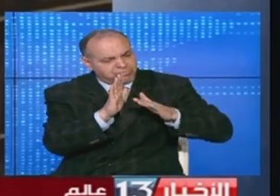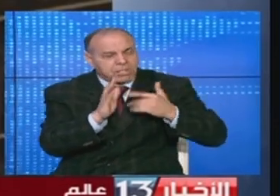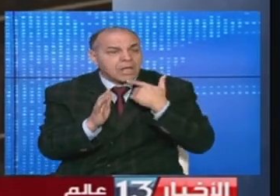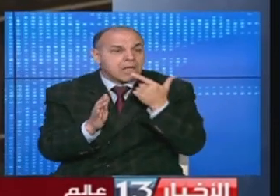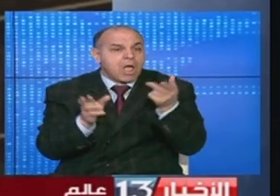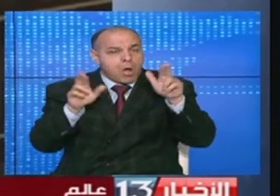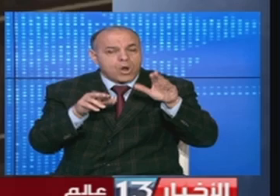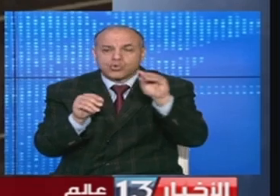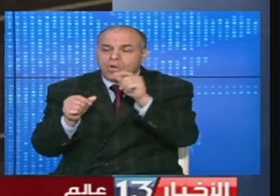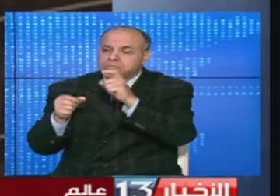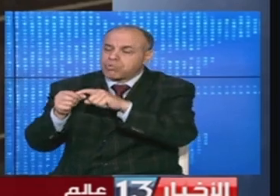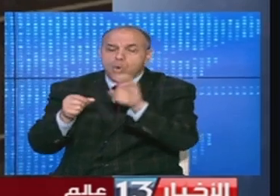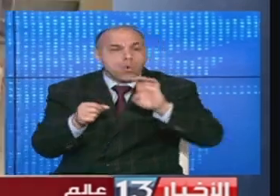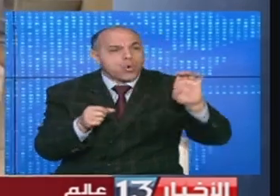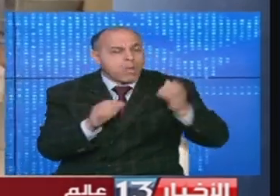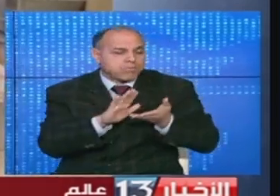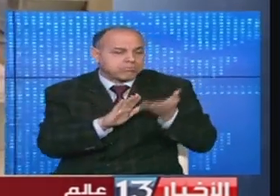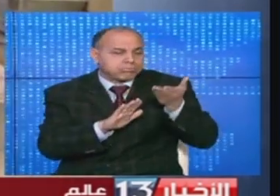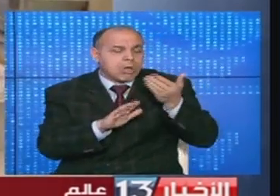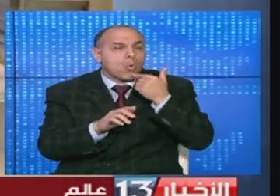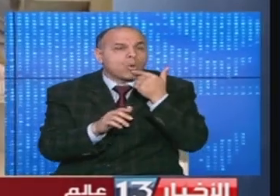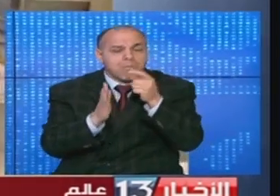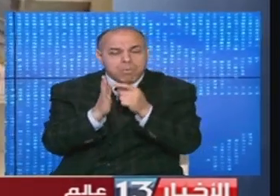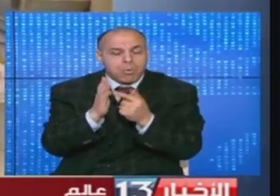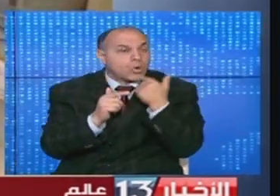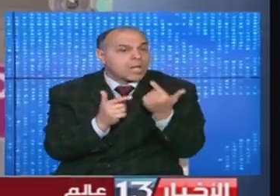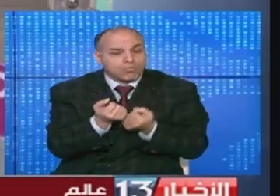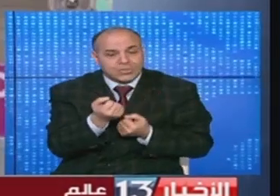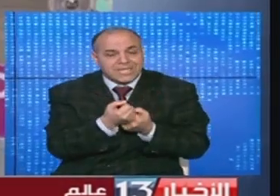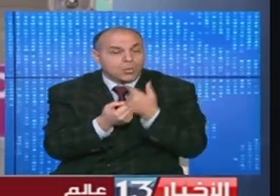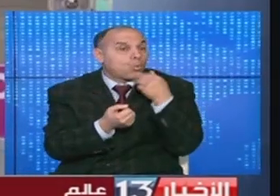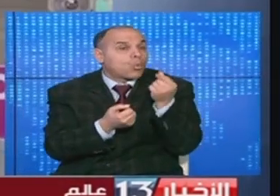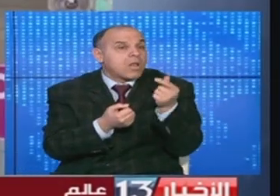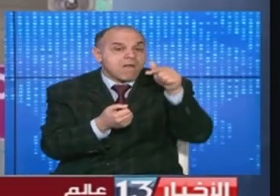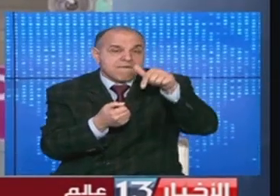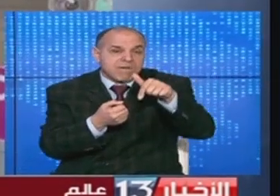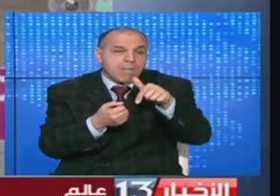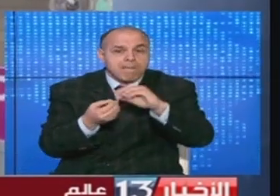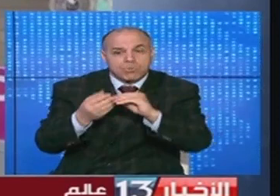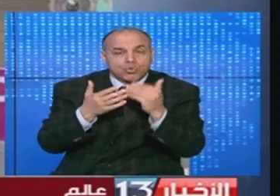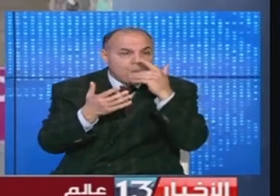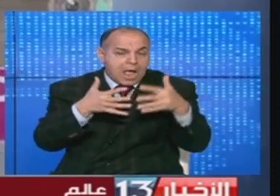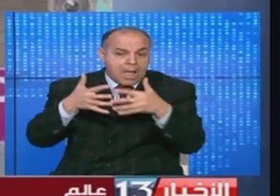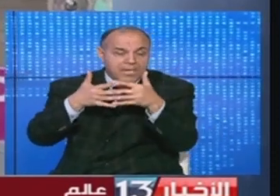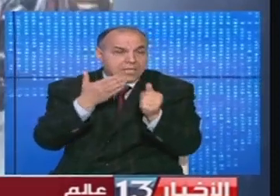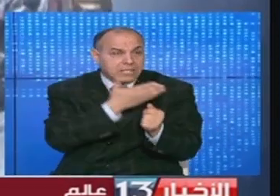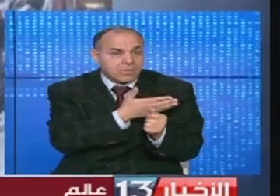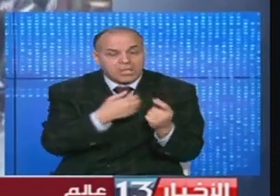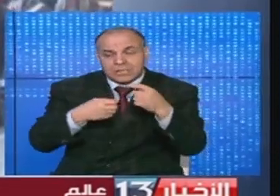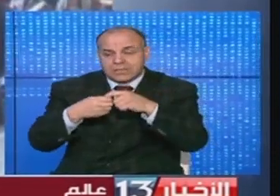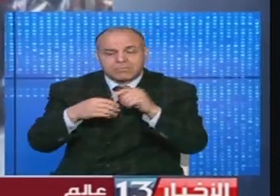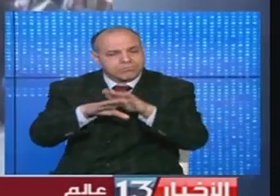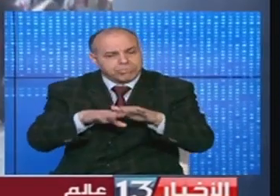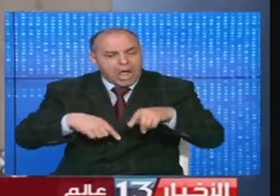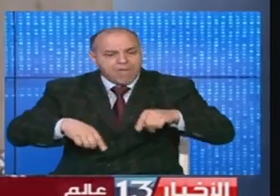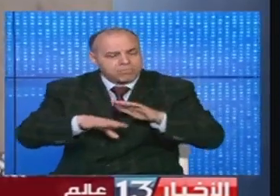ان تعاود اسواق الاسهم الاوروبيه الارتفاع اليوم بوضع نقاط بمساعده اشاره لوجود حزمه تحفيز امريكيه قد تساهم في تهدئه